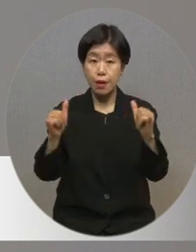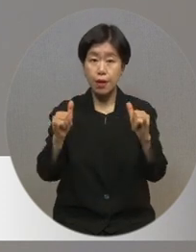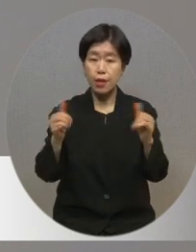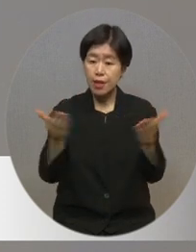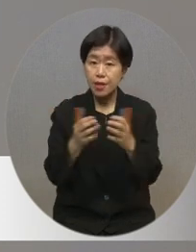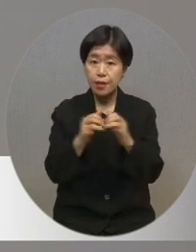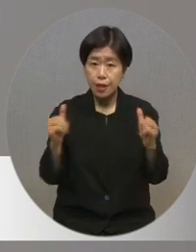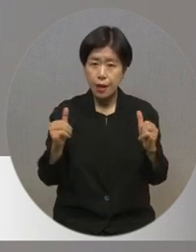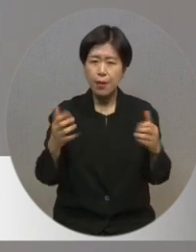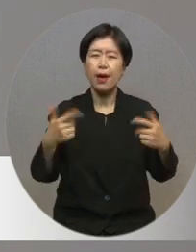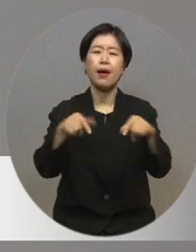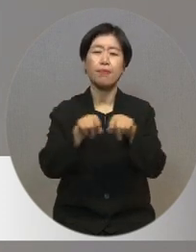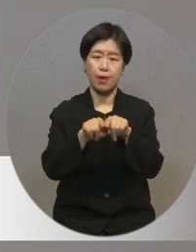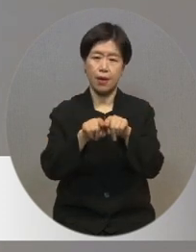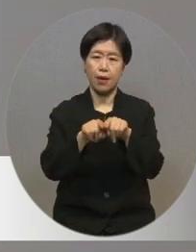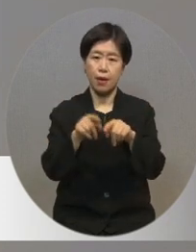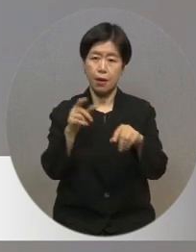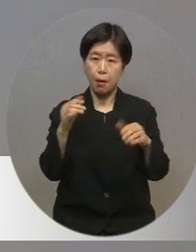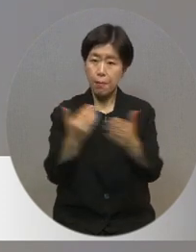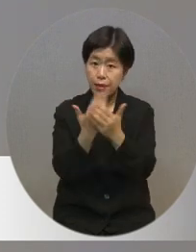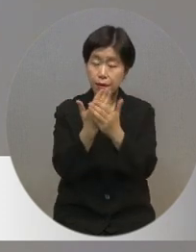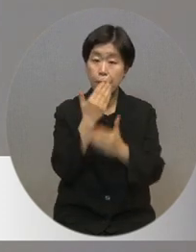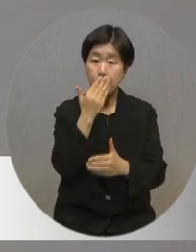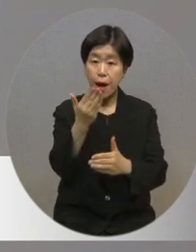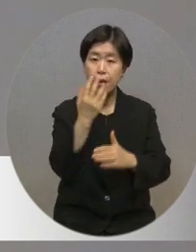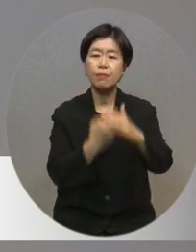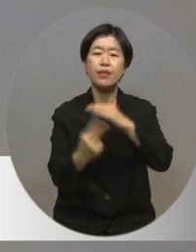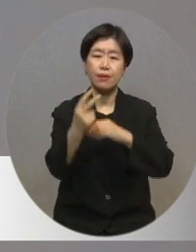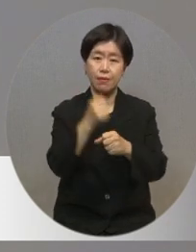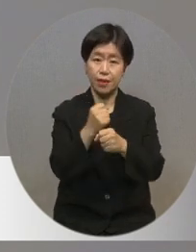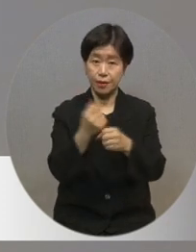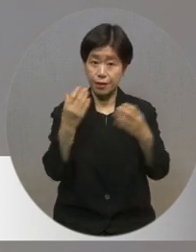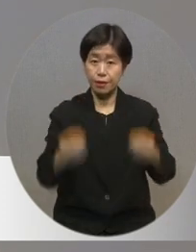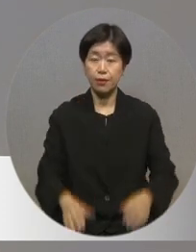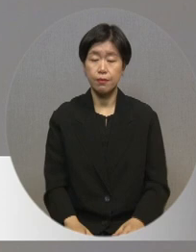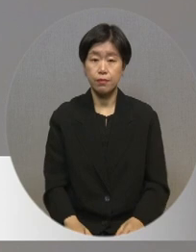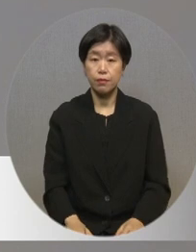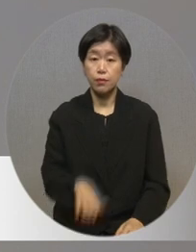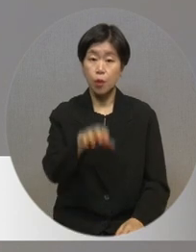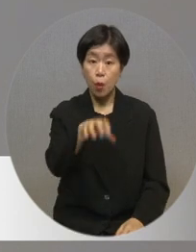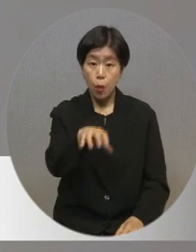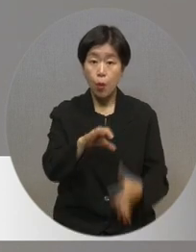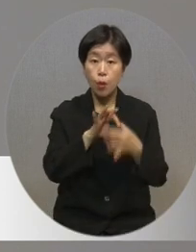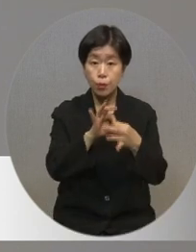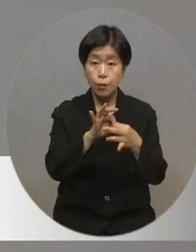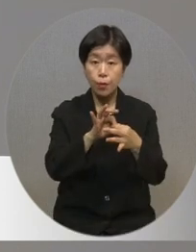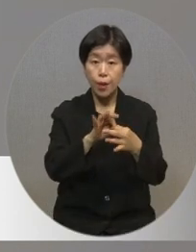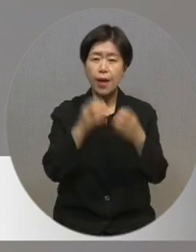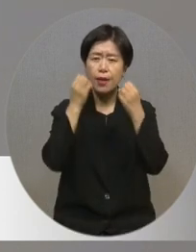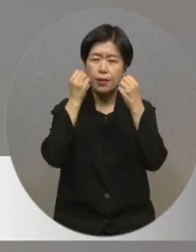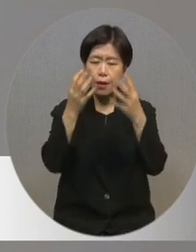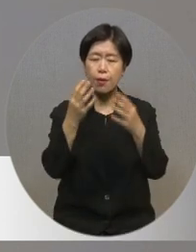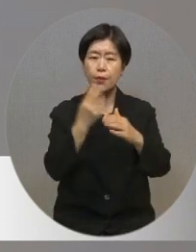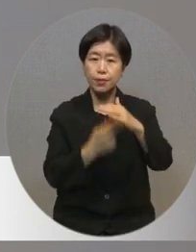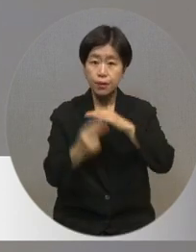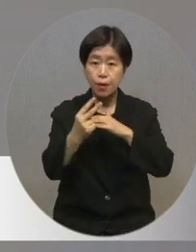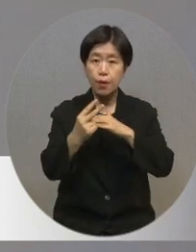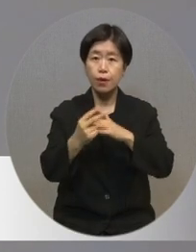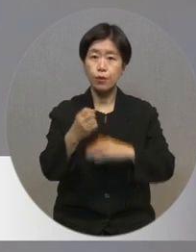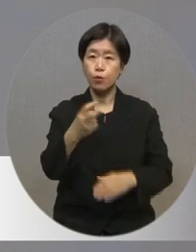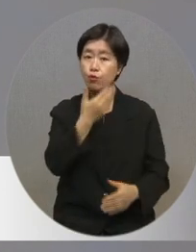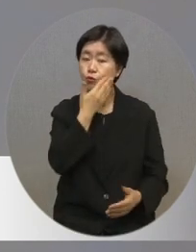노력하는 미션 비전을 만들었습니다. 이 자리를 통해서 우리의 새로운 미션과 비전, 핵심 가치를 여러분들께